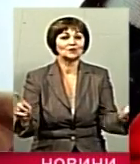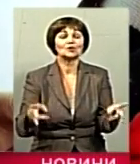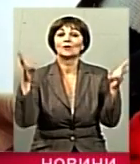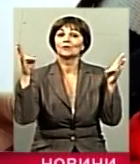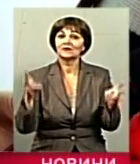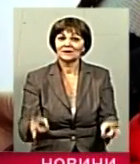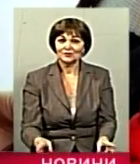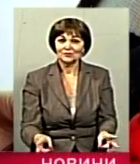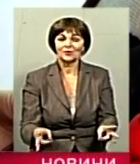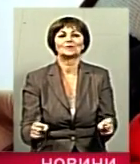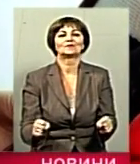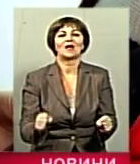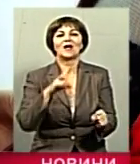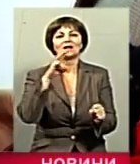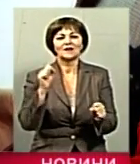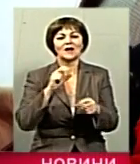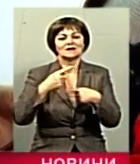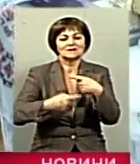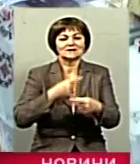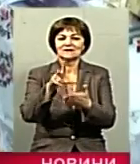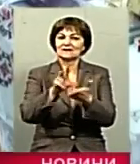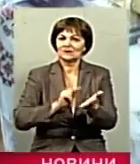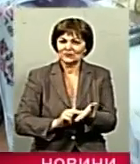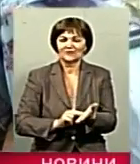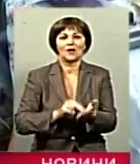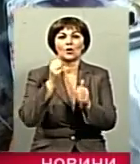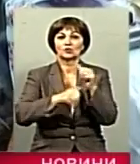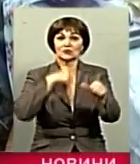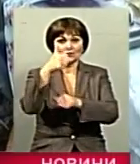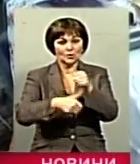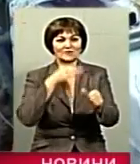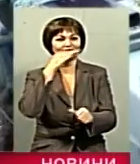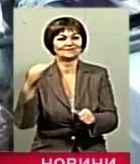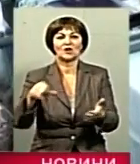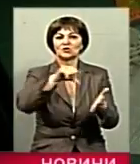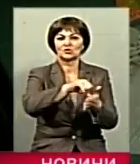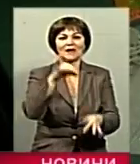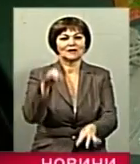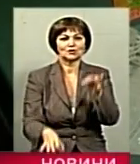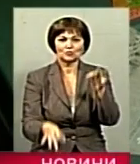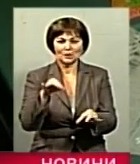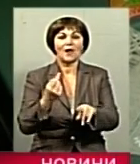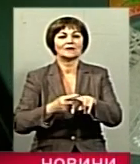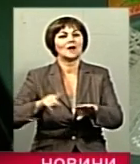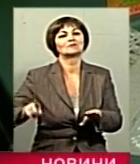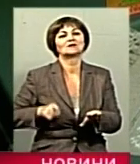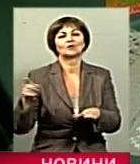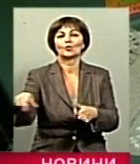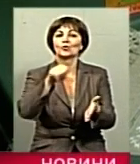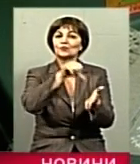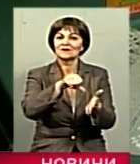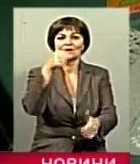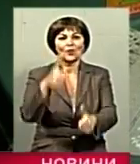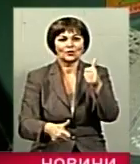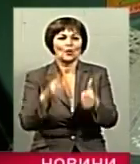потрібно наслідувати наші традиції. З кожним роком, зазначає член журі Ангеліна Несторова, майстерність учасників